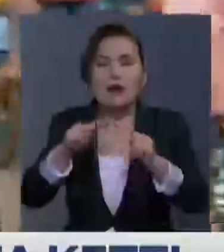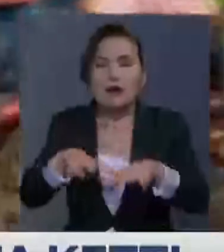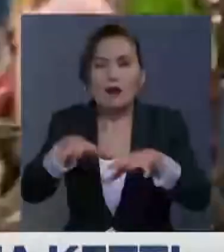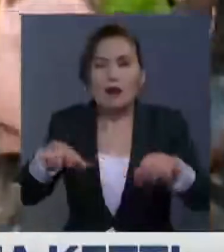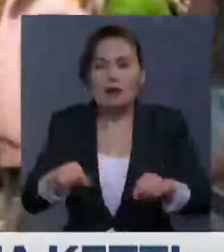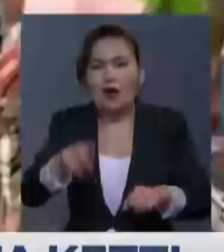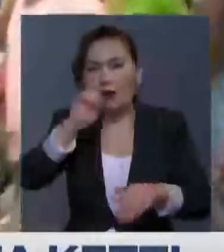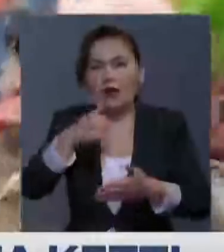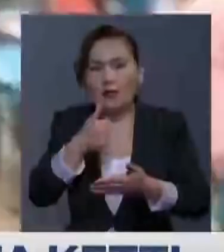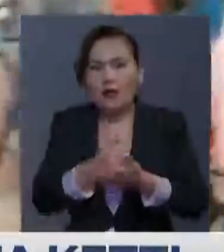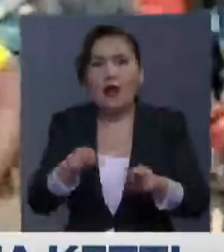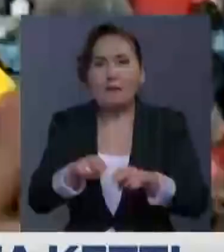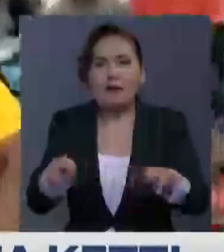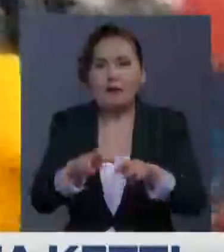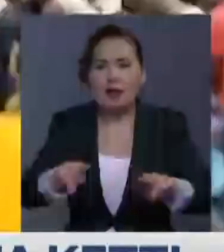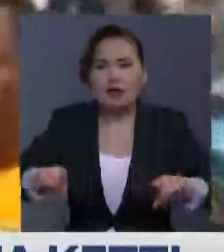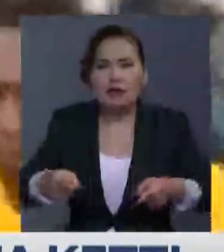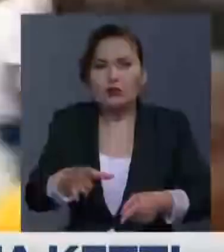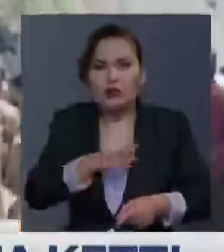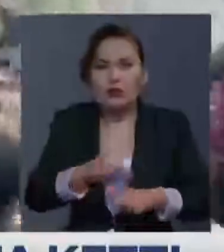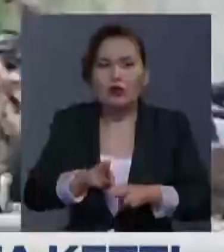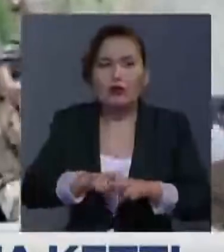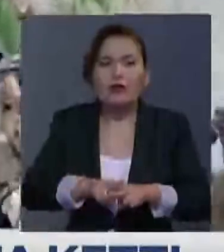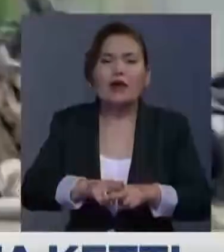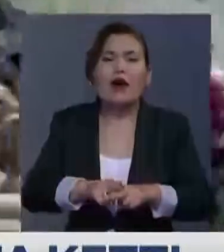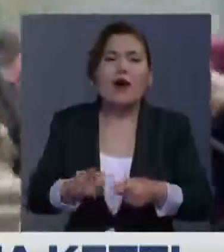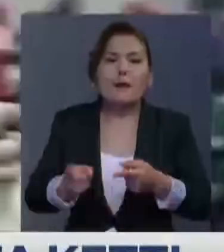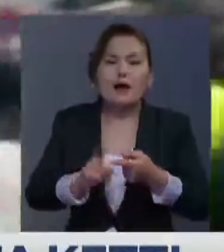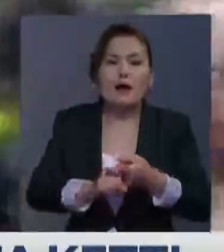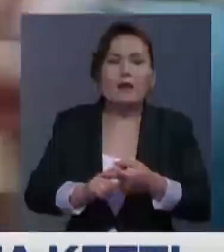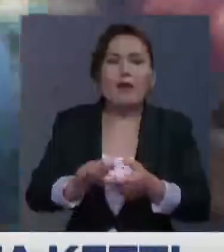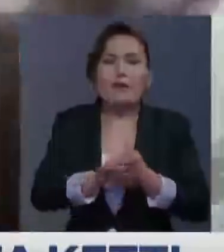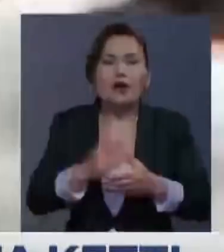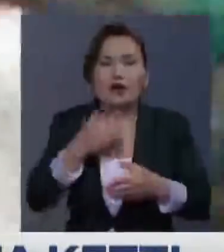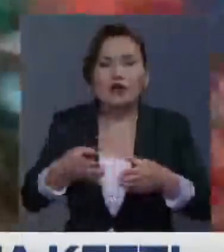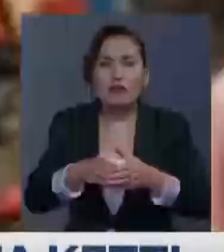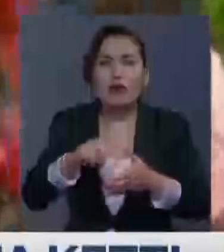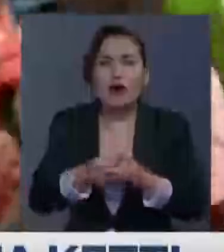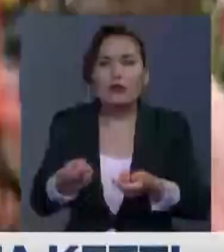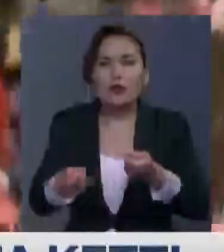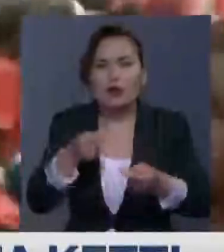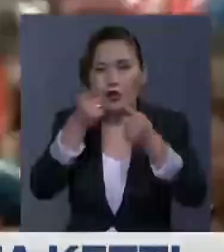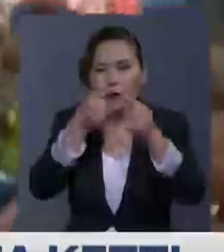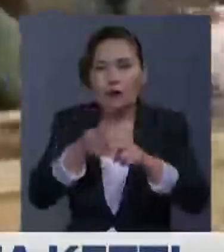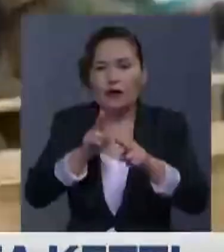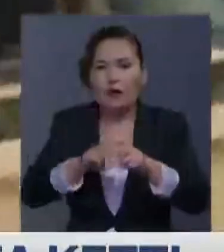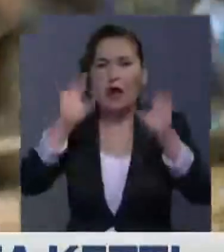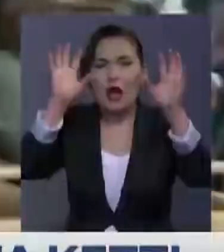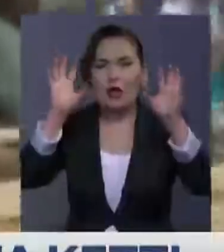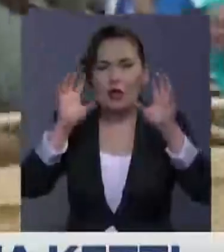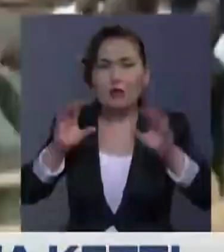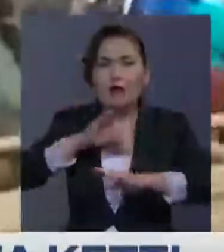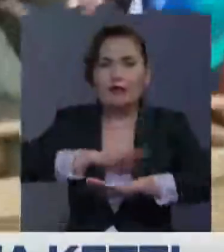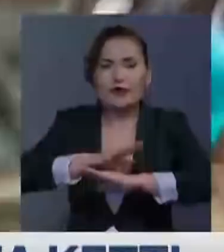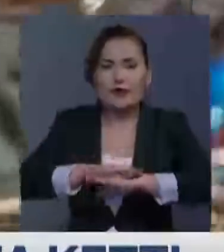алып, мемлекет басшысы мен премьер-министрді тұтқындады. Осыған байланысты Біріккен ұлттар ұйымының бас хатшысын дөу жасап, конституциялық тәртіпті